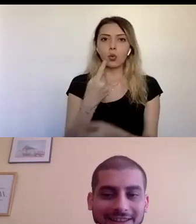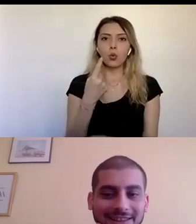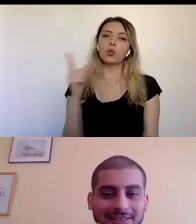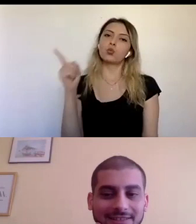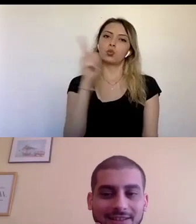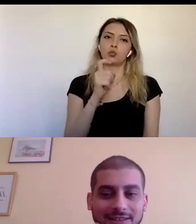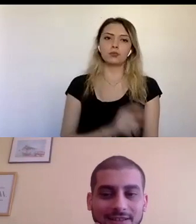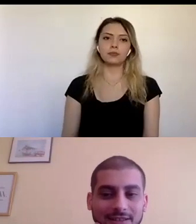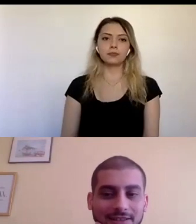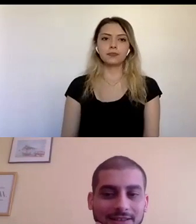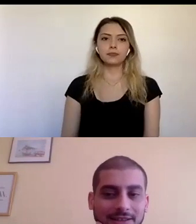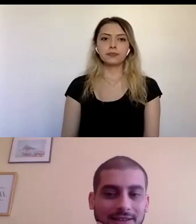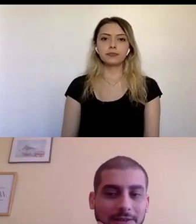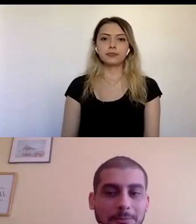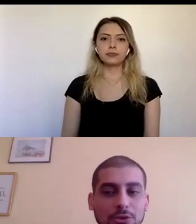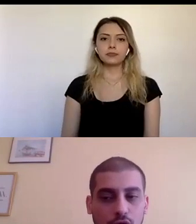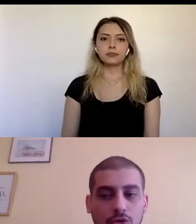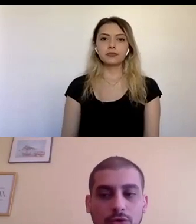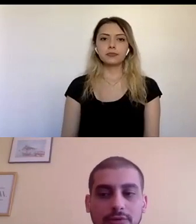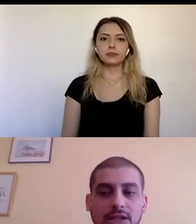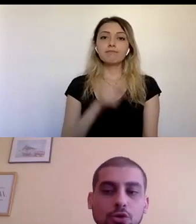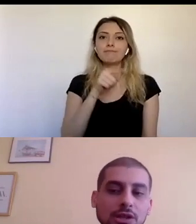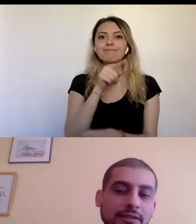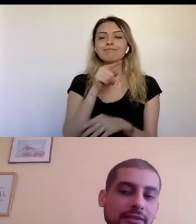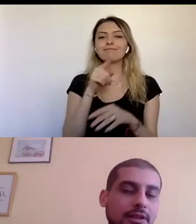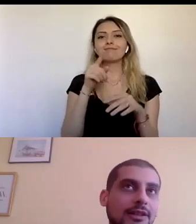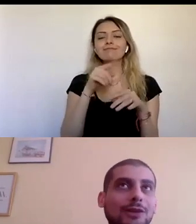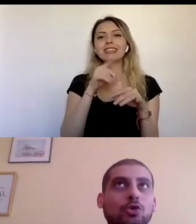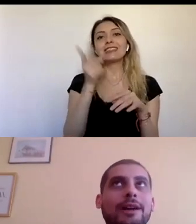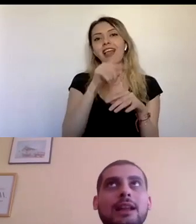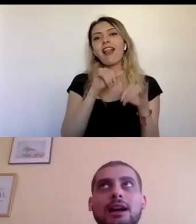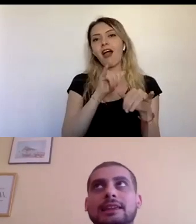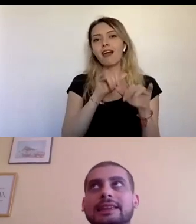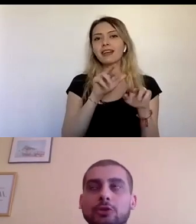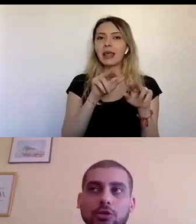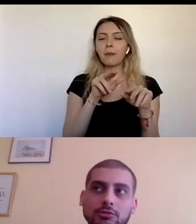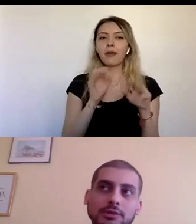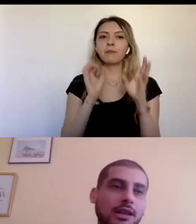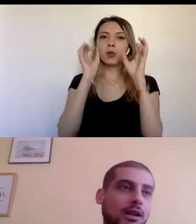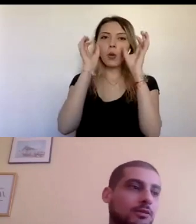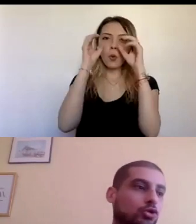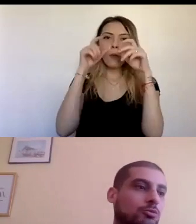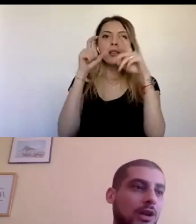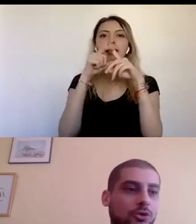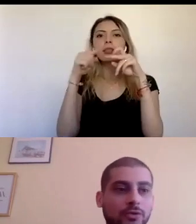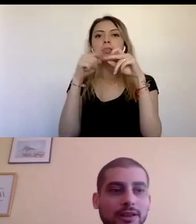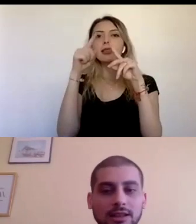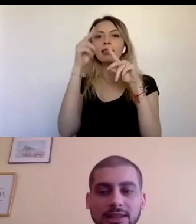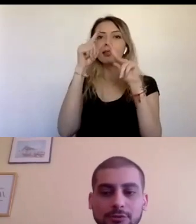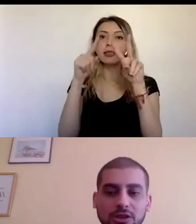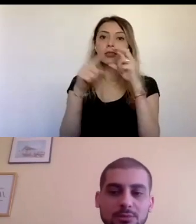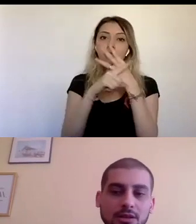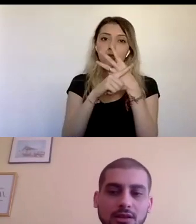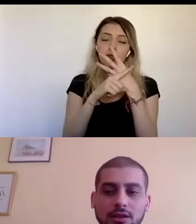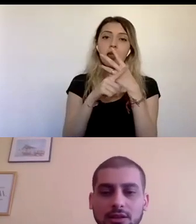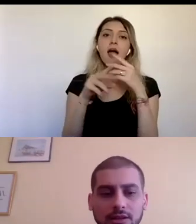Diğeriyle aynı aslında. Birçok işte Google Drive'ı daha güvenli hale getiriyor ya da Zoom'u daha güvenli hale